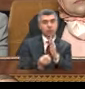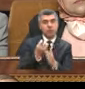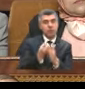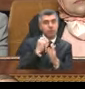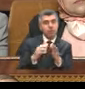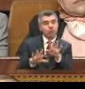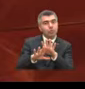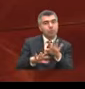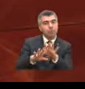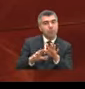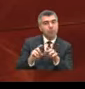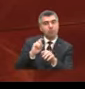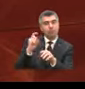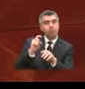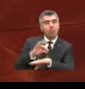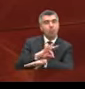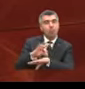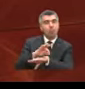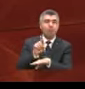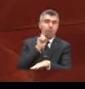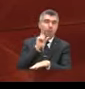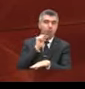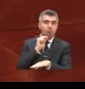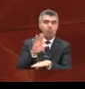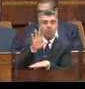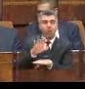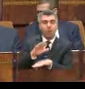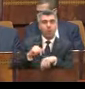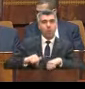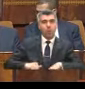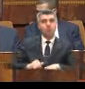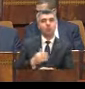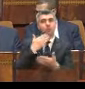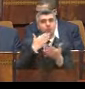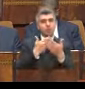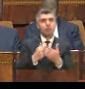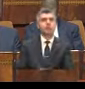الاجتماعية والمادية لموظفي وموظفات القطاع العام، وشكراً.